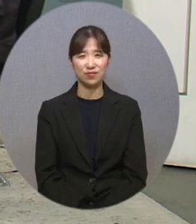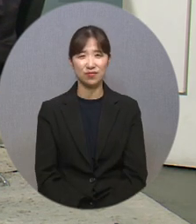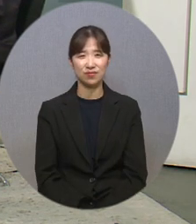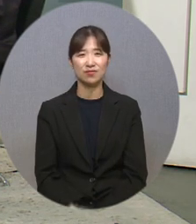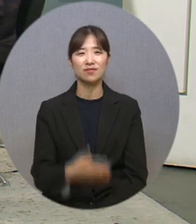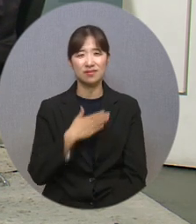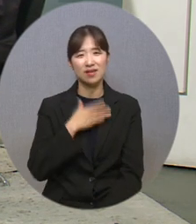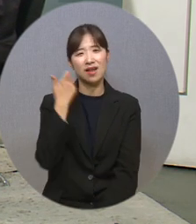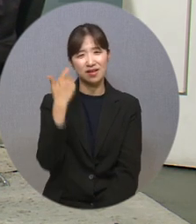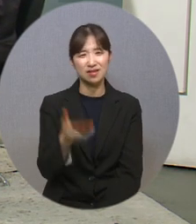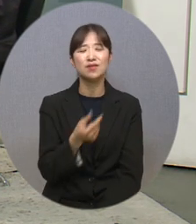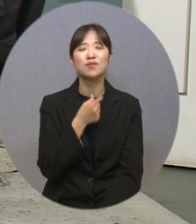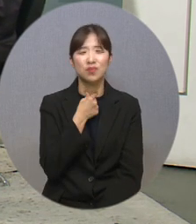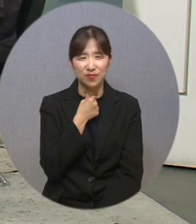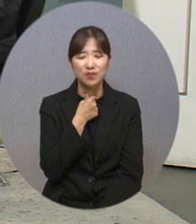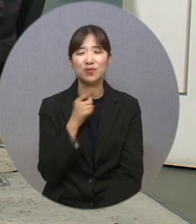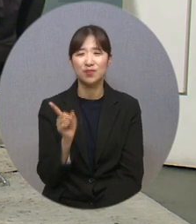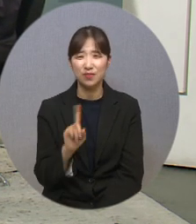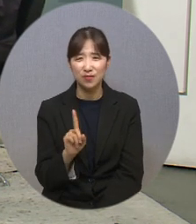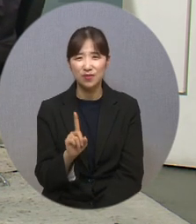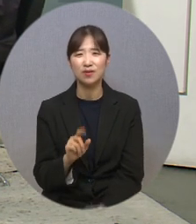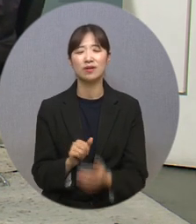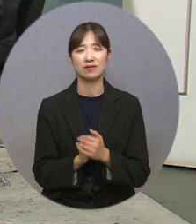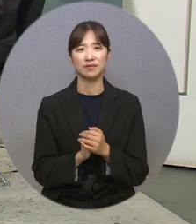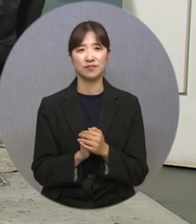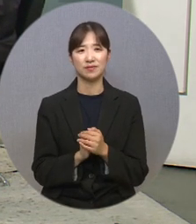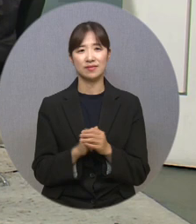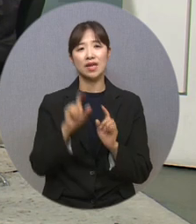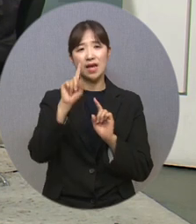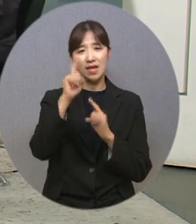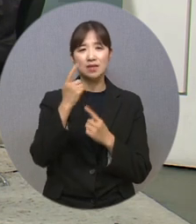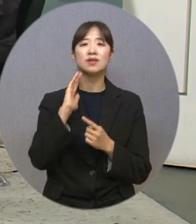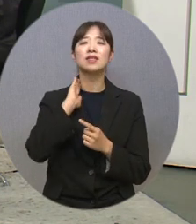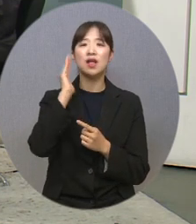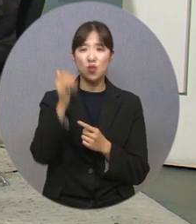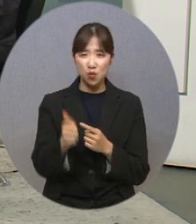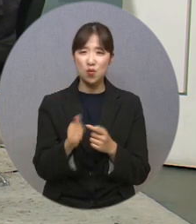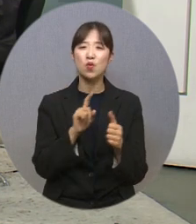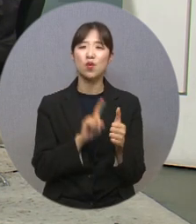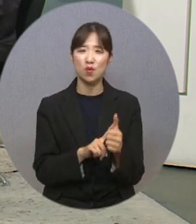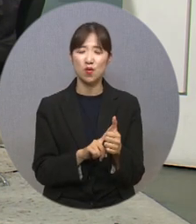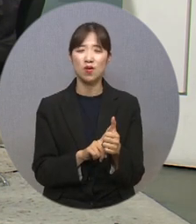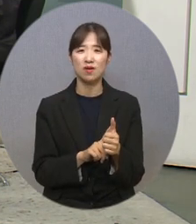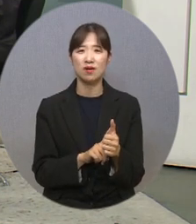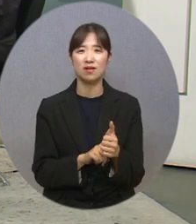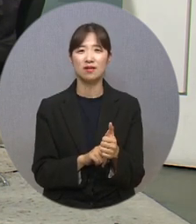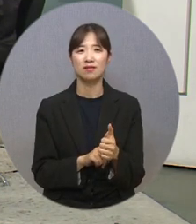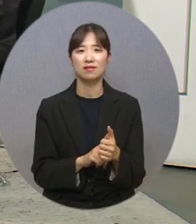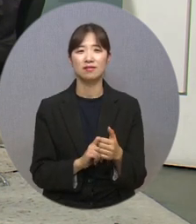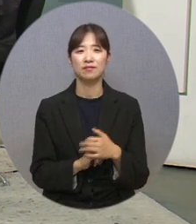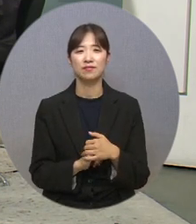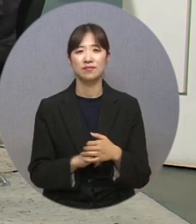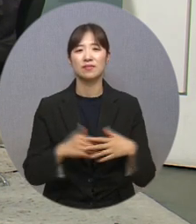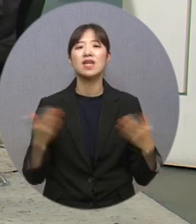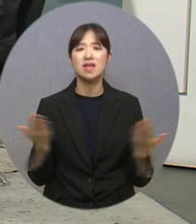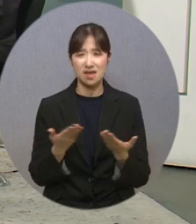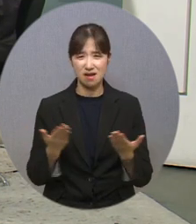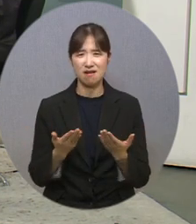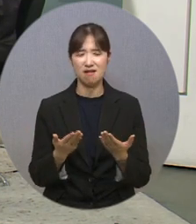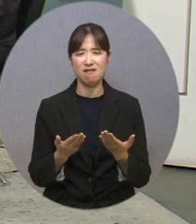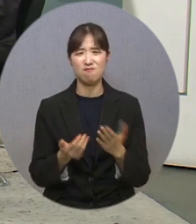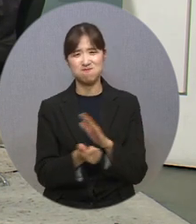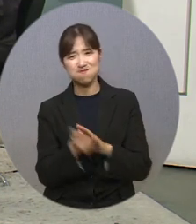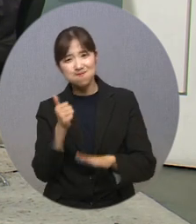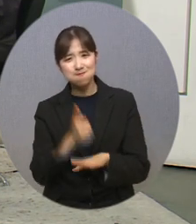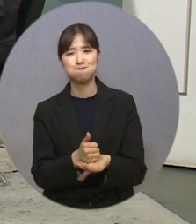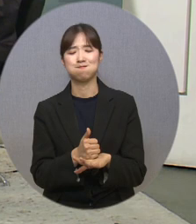제가 묻고자 하는 얘기는 네. 적어도 이승만 대통령의 그 어떤 치적,